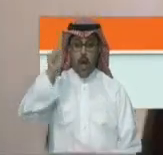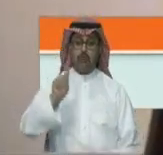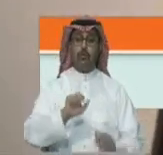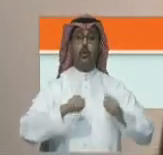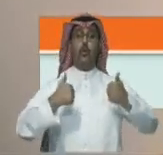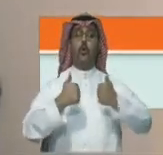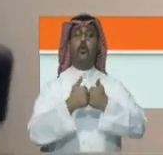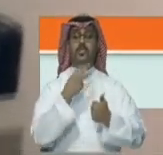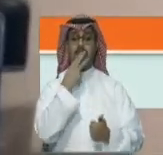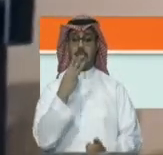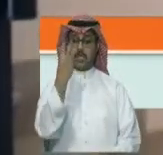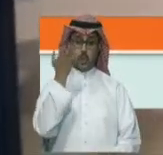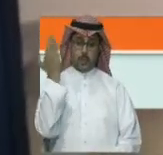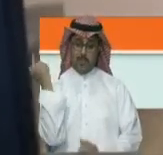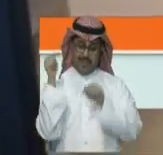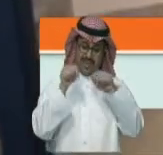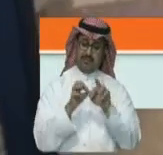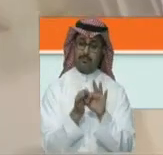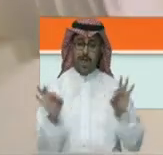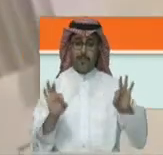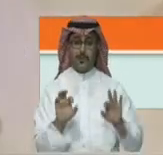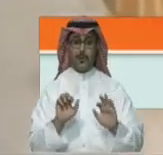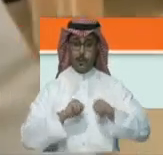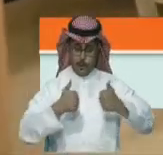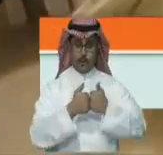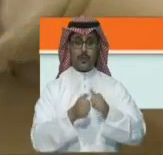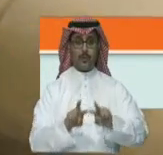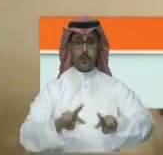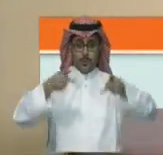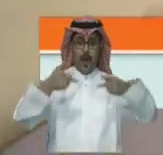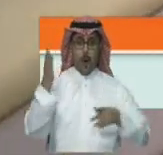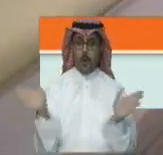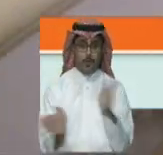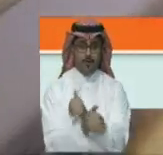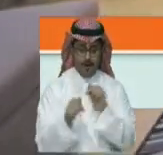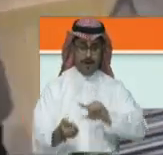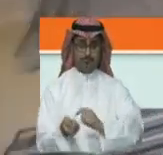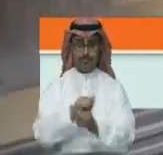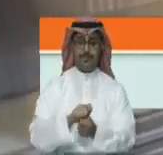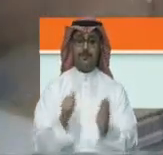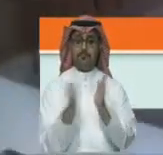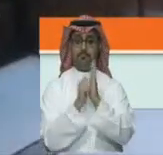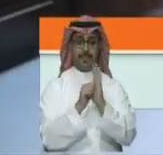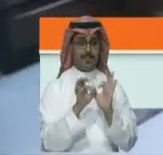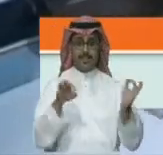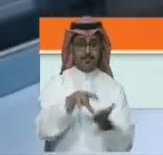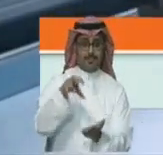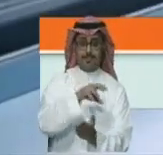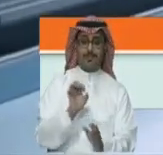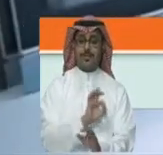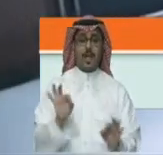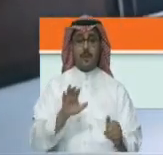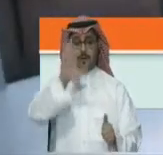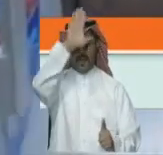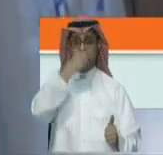خلال 3 سنوات الماضية. هذا التحول التاريخي يأتي تنفيذا لتوجيهات واهتمام خادم الحرمين الشريفين الملك سلمان بن